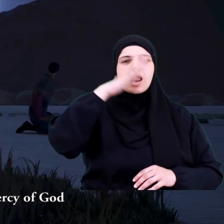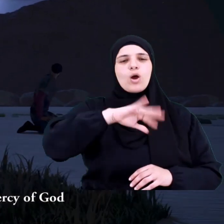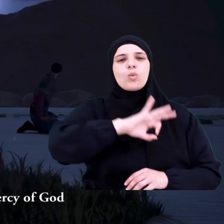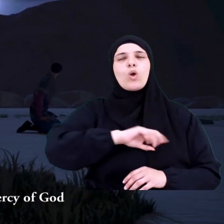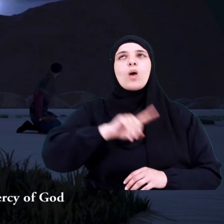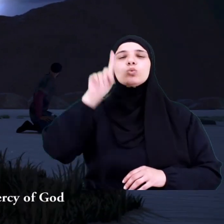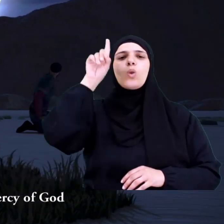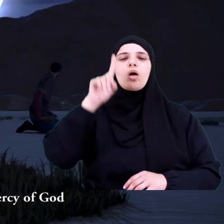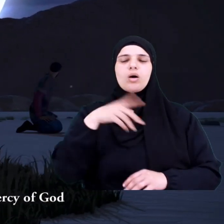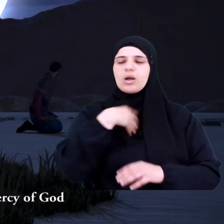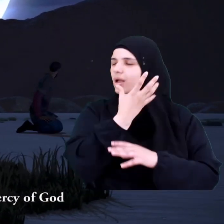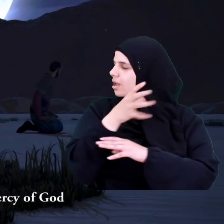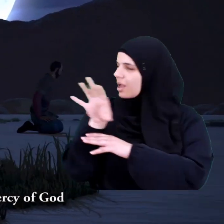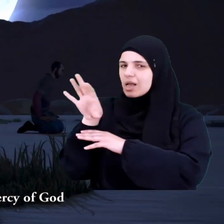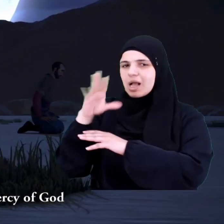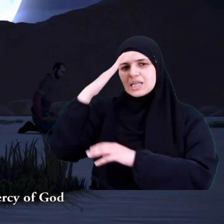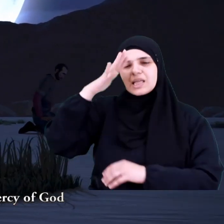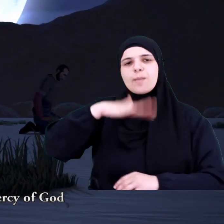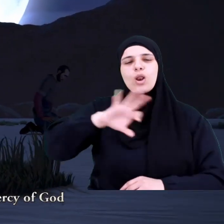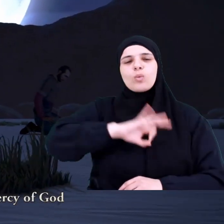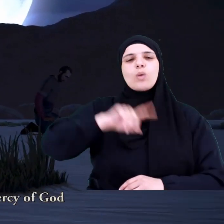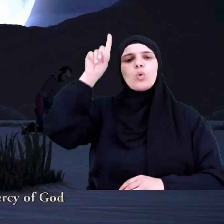السلام عليكم ورحمة الله.